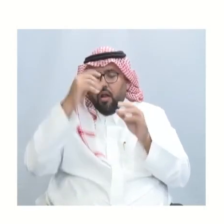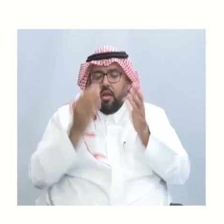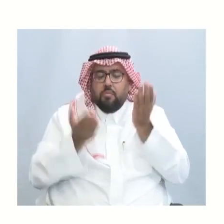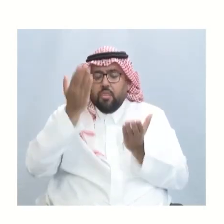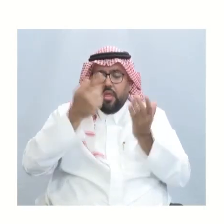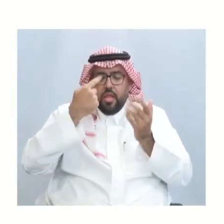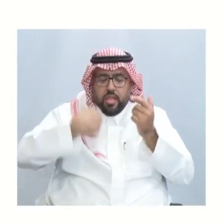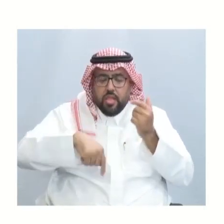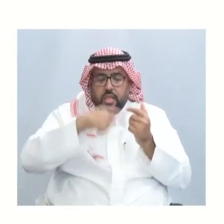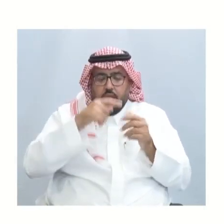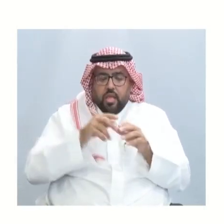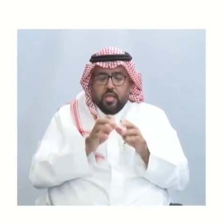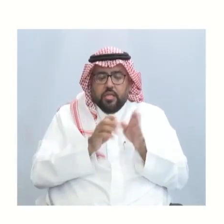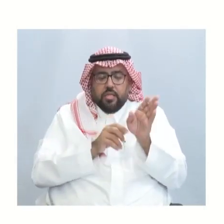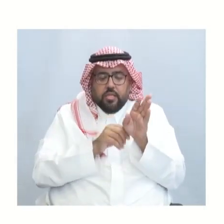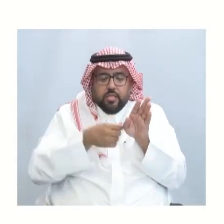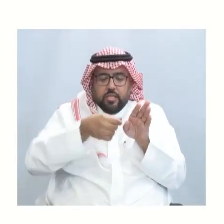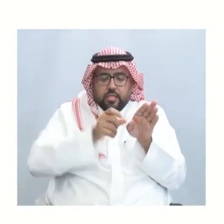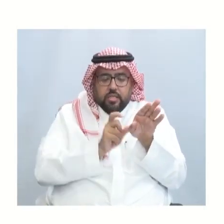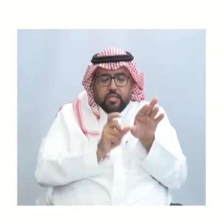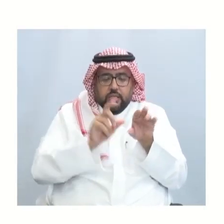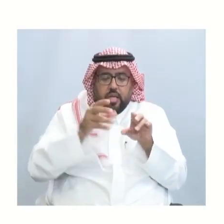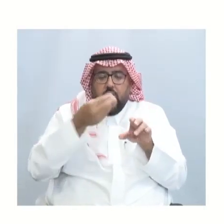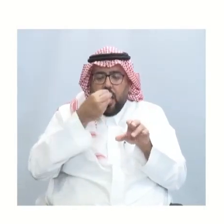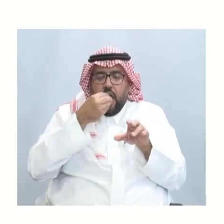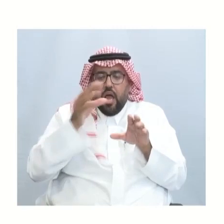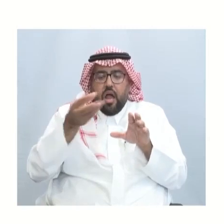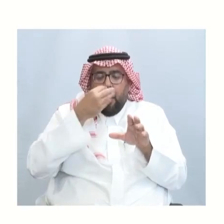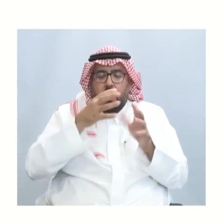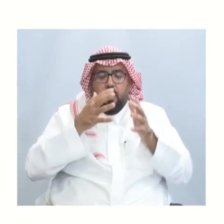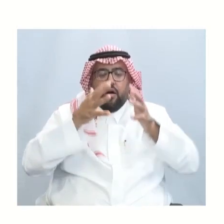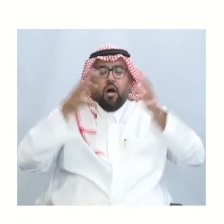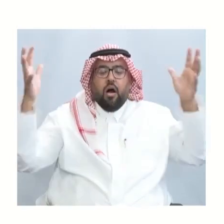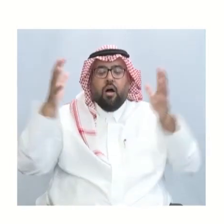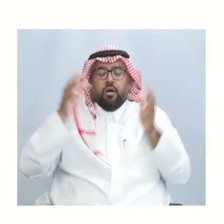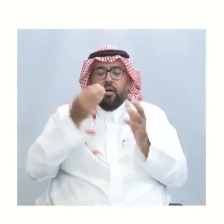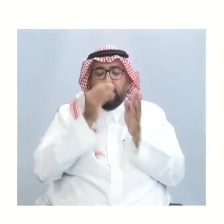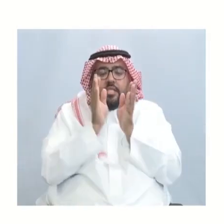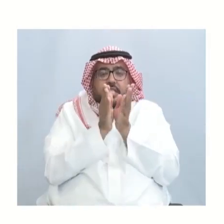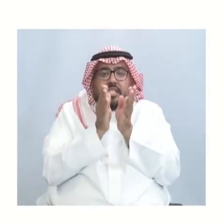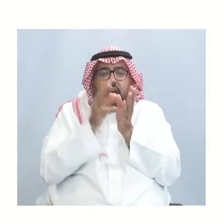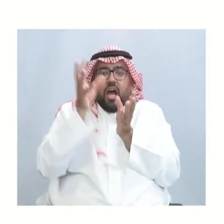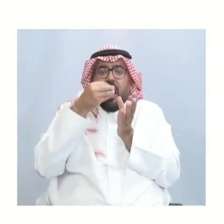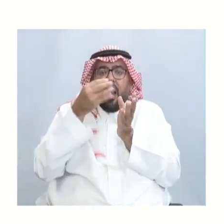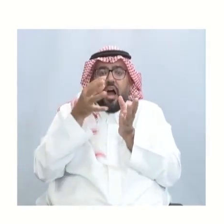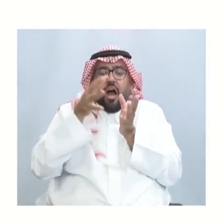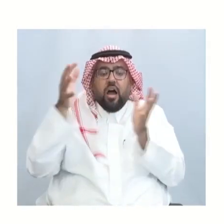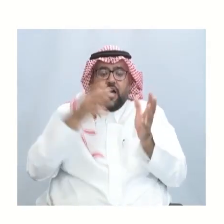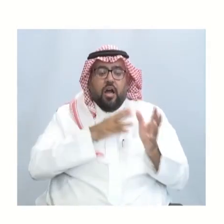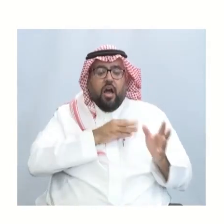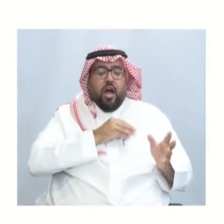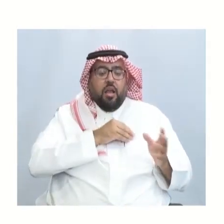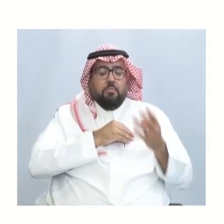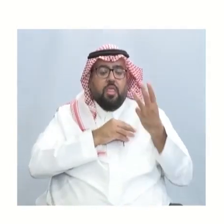الفكوك ذات مفاصل مرنه تسمح لها بابتلاع فرائس تكون اكبر حجما القلب ثلاث الحجرات الاخصاب